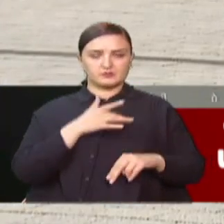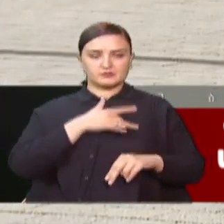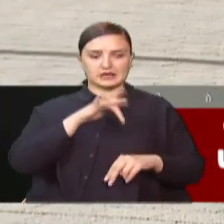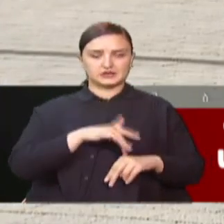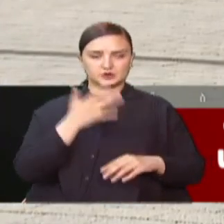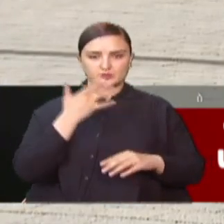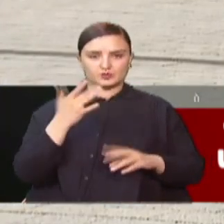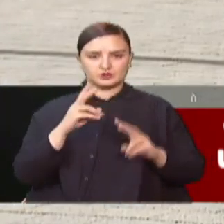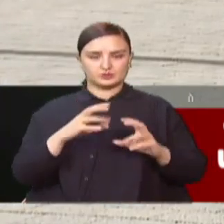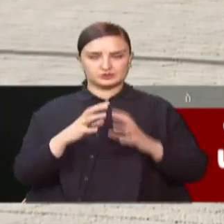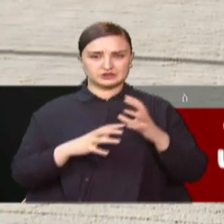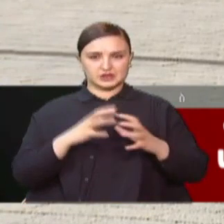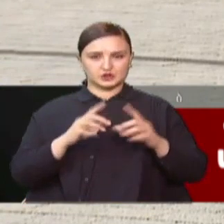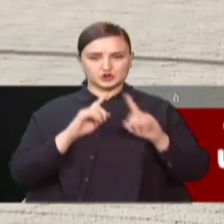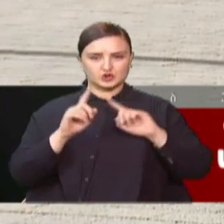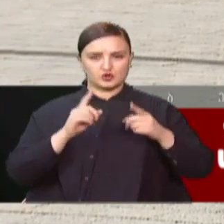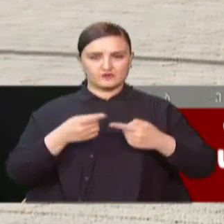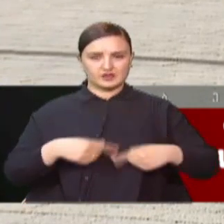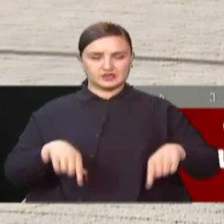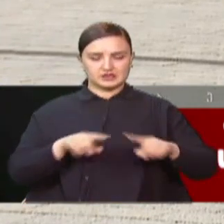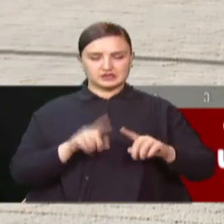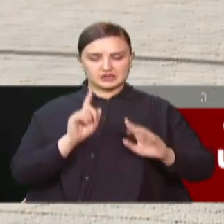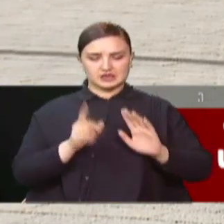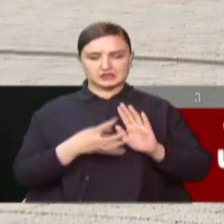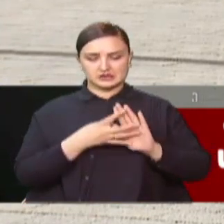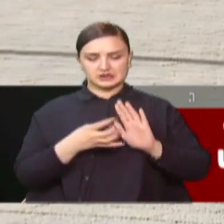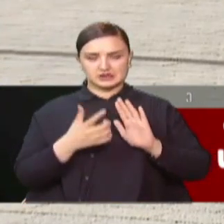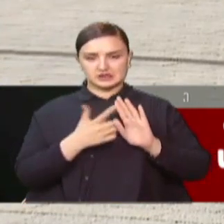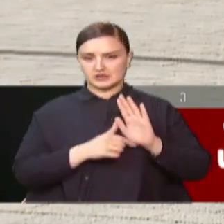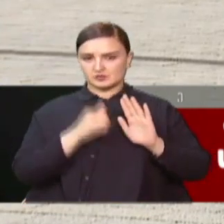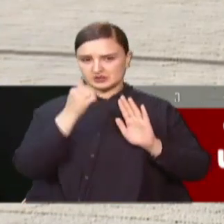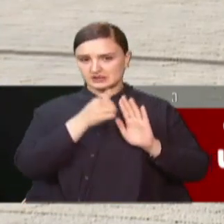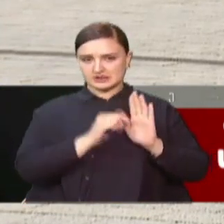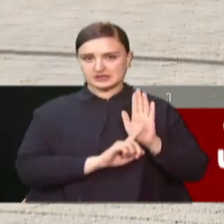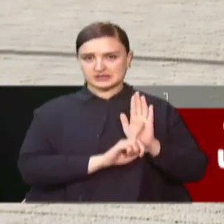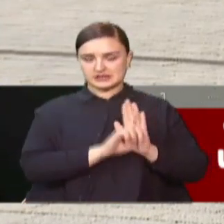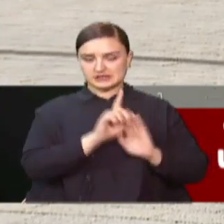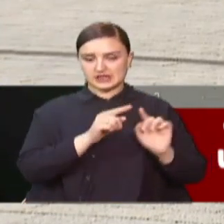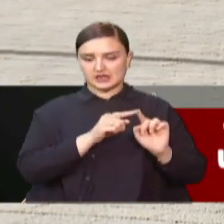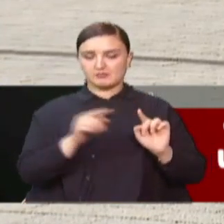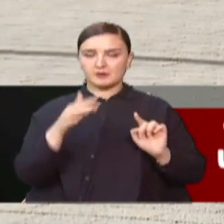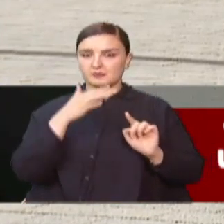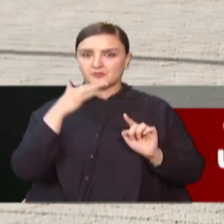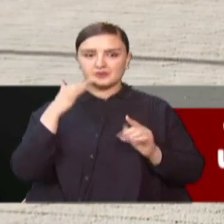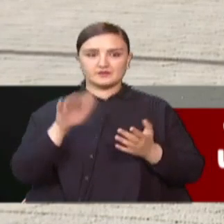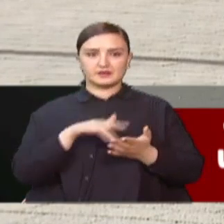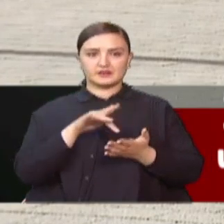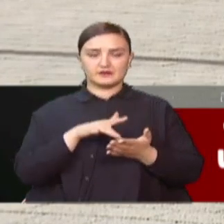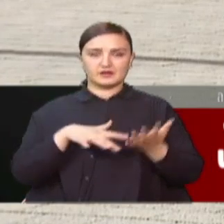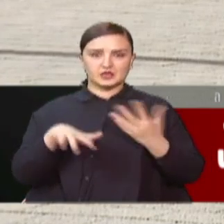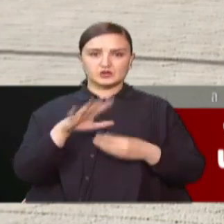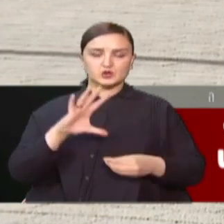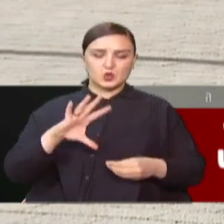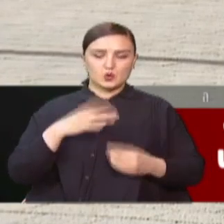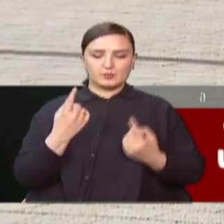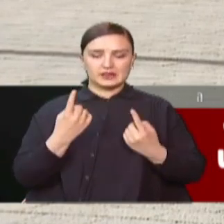samokmedo, sărtișorise conferinția de ahlobit, atascra, samozdatie, incelebida, nireb, satavezda, mași, are ertikueknis, hopil, tu mokmed